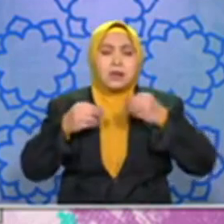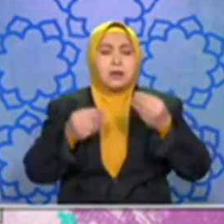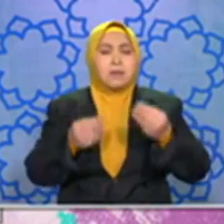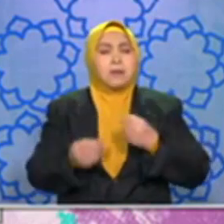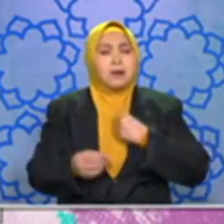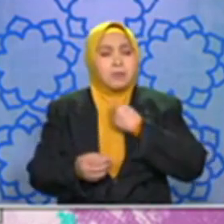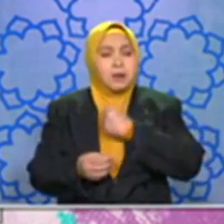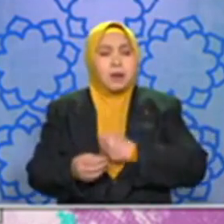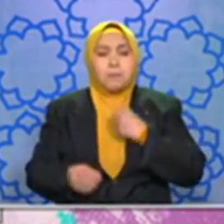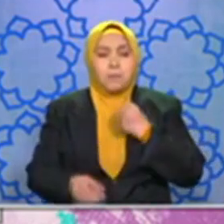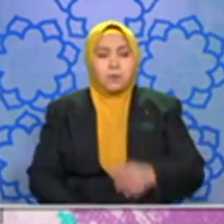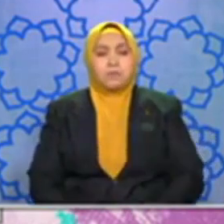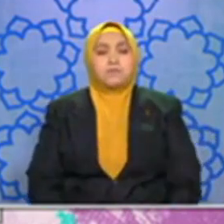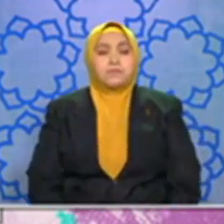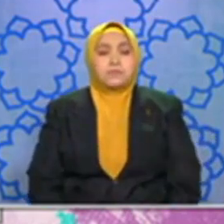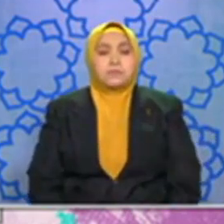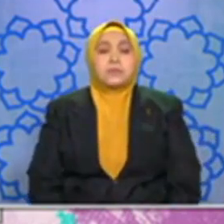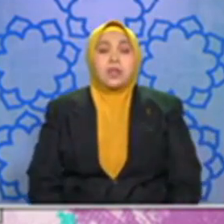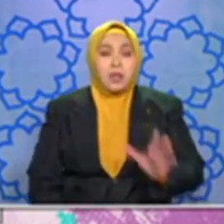تسبيحهم